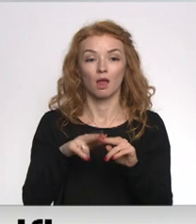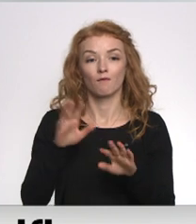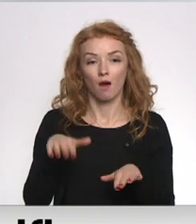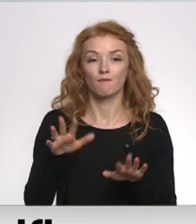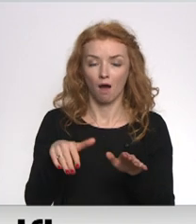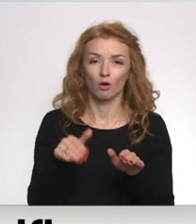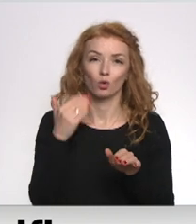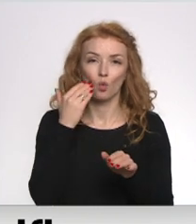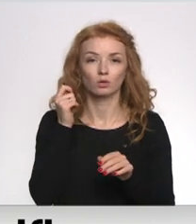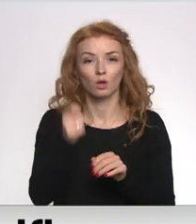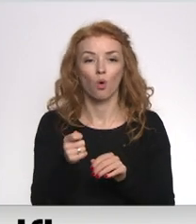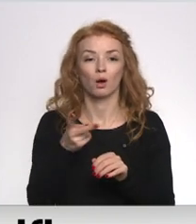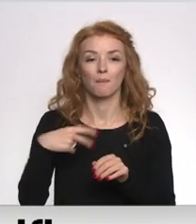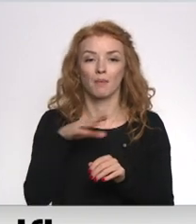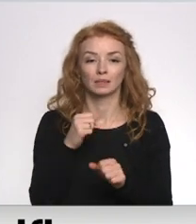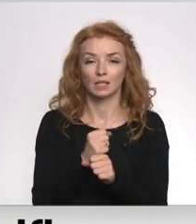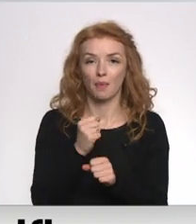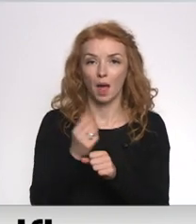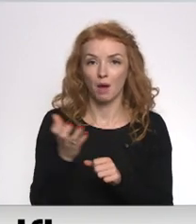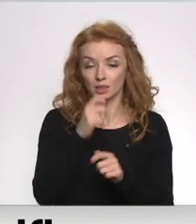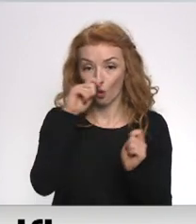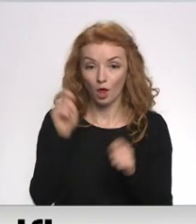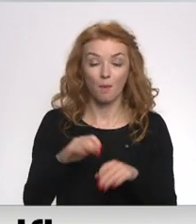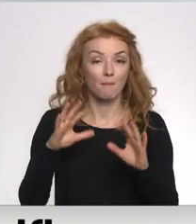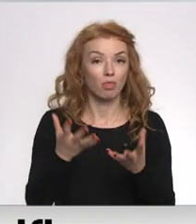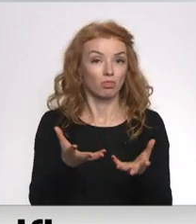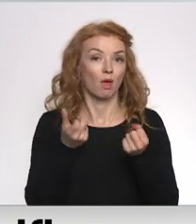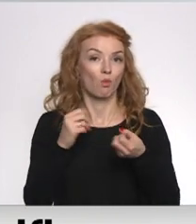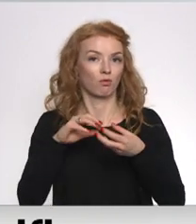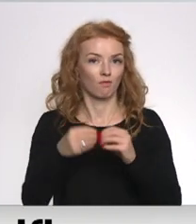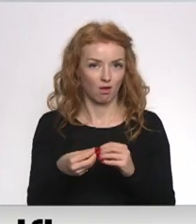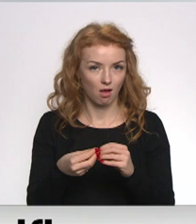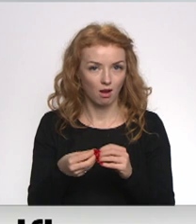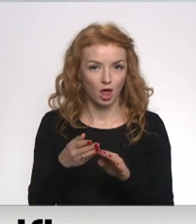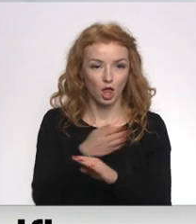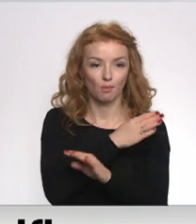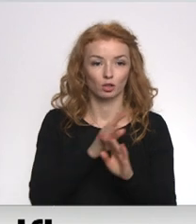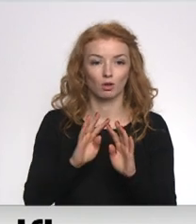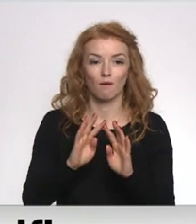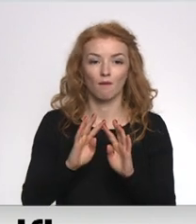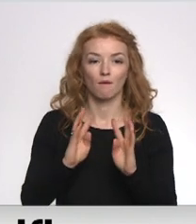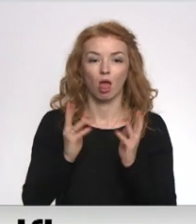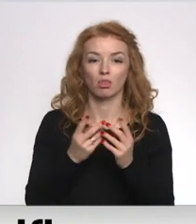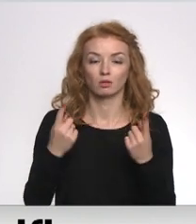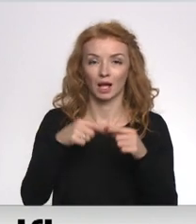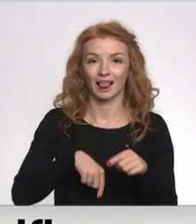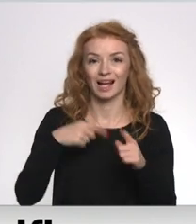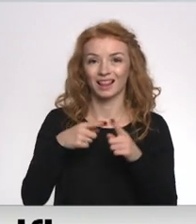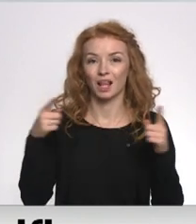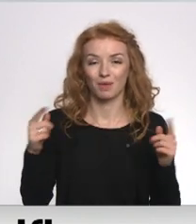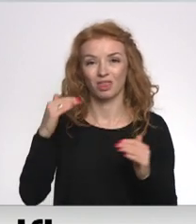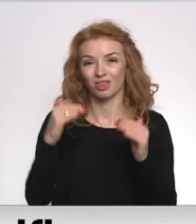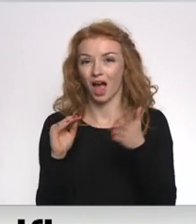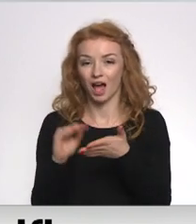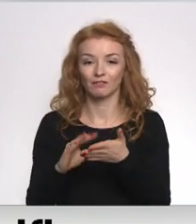vēl var nosaukt, kad mēs strādāsim uz zaudējumiem, bet ņemot vērā, ka iepriekšējās valdes laikā ilgtermiņā šis tarifs ir